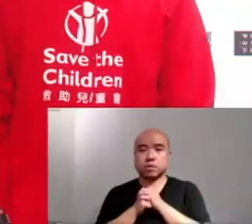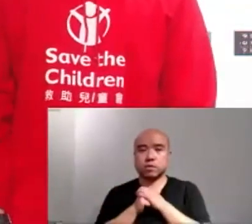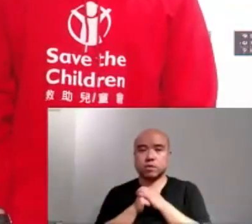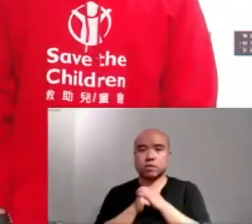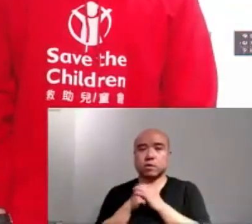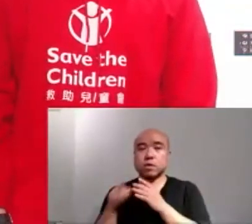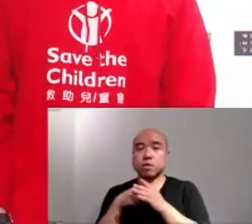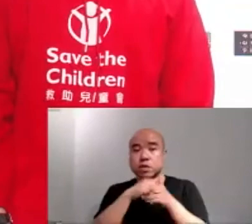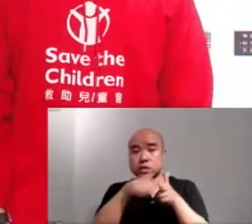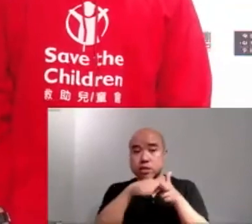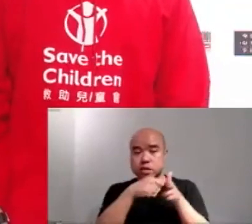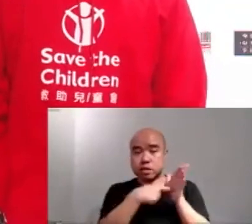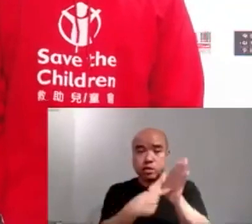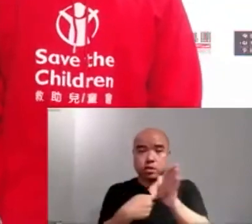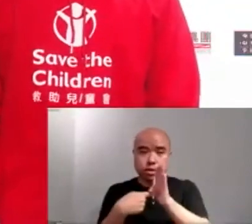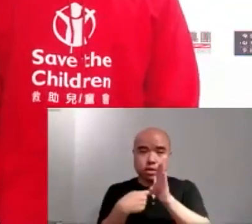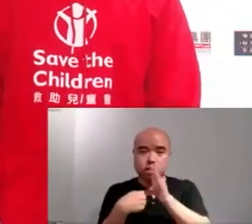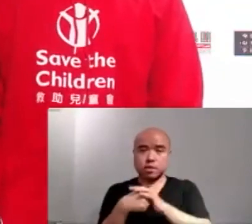我们就麻烦工作人员。